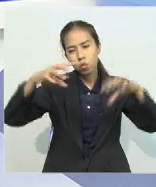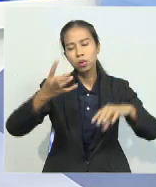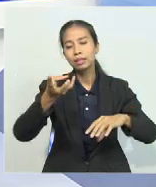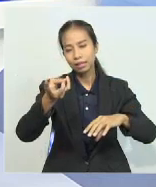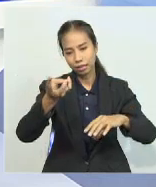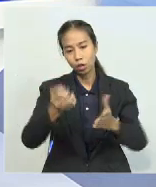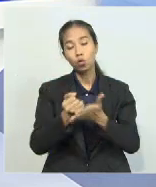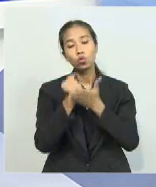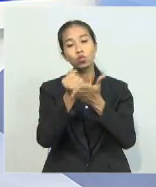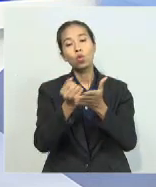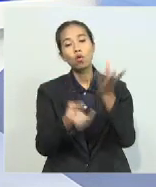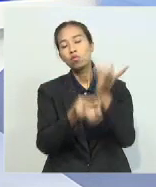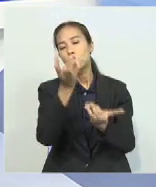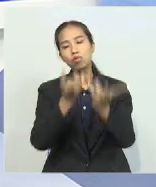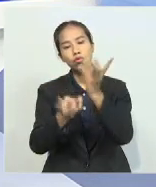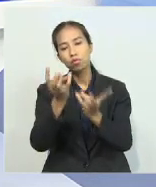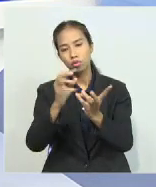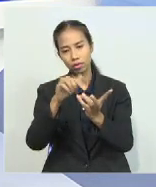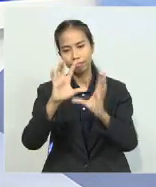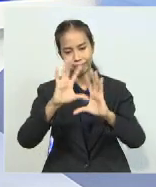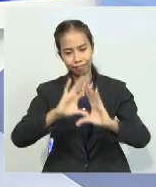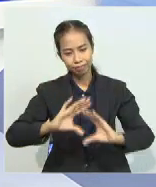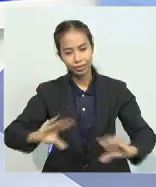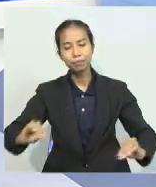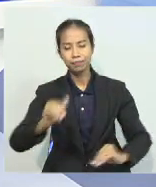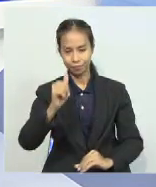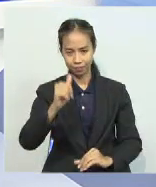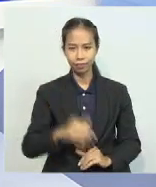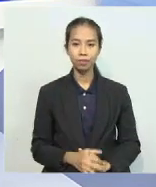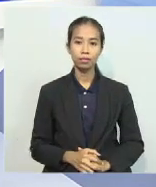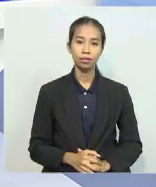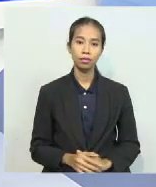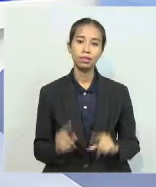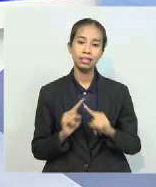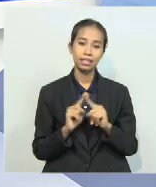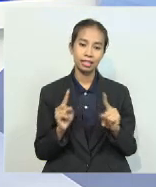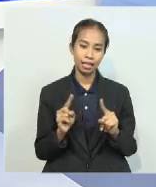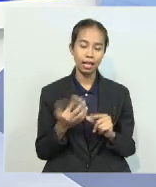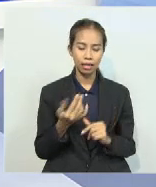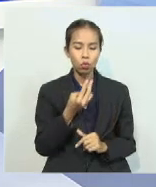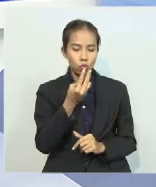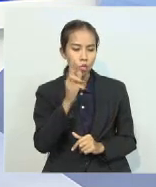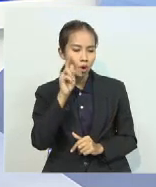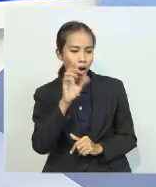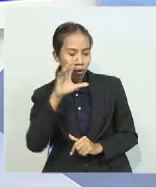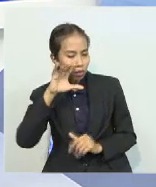ทำให้ปัญหาฝุ่นละอองขนาดเล็กที่มันมีอยู่เนี่ยน่าจะปลอดโปร่งขึ้นได้บ้างนะคะแต่ว่ายังนิ่งนอนใจไม่ได้ก็ยังต้อง